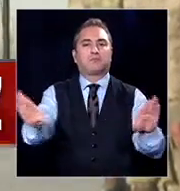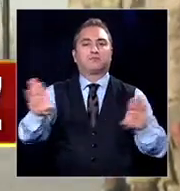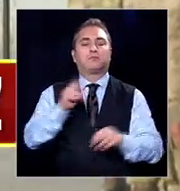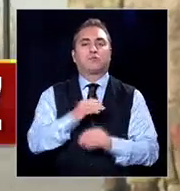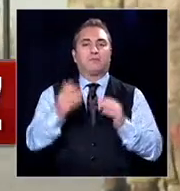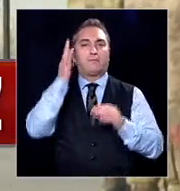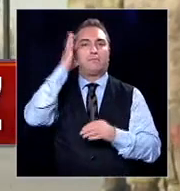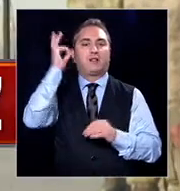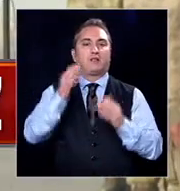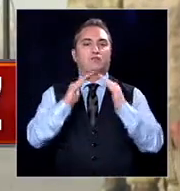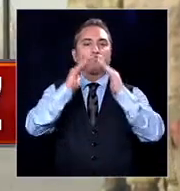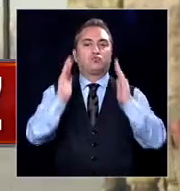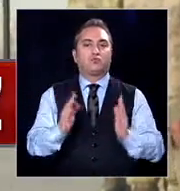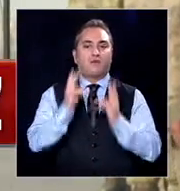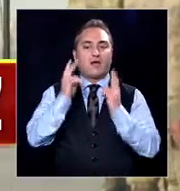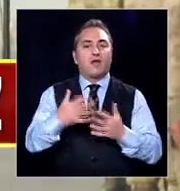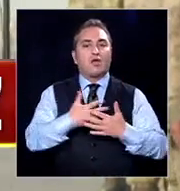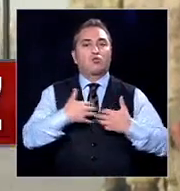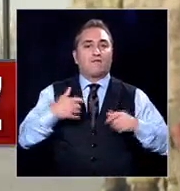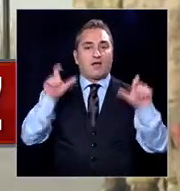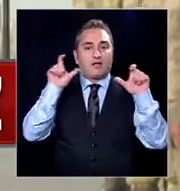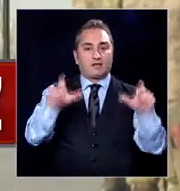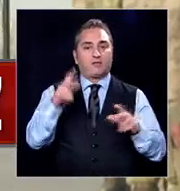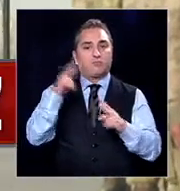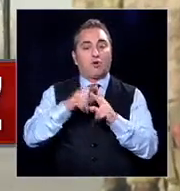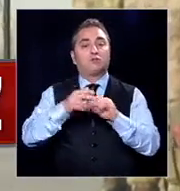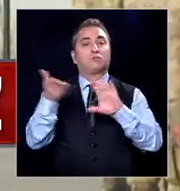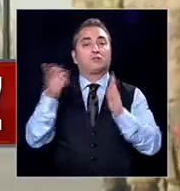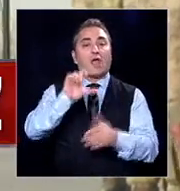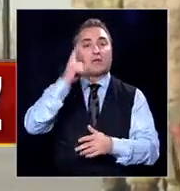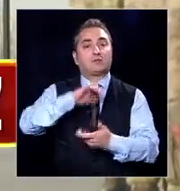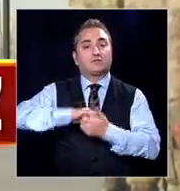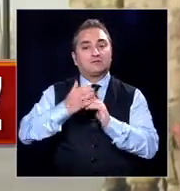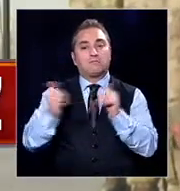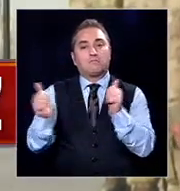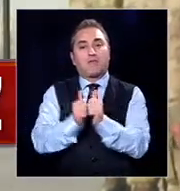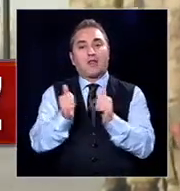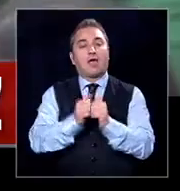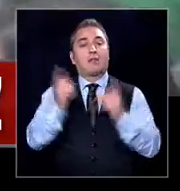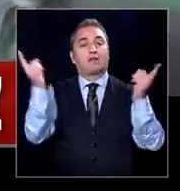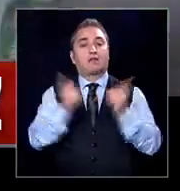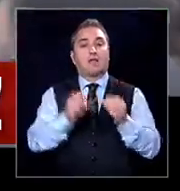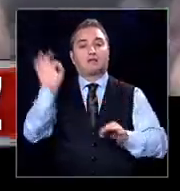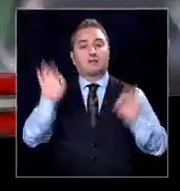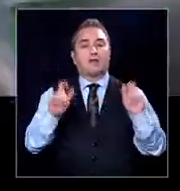bilim yuvası. Güvenliği sağlamaya çalışan polisi darbecileriyle beraber kıyasladılar. Bununla da art niyettir.